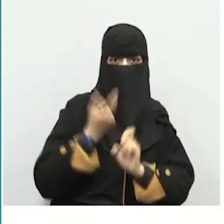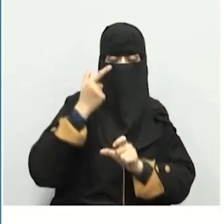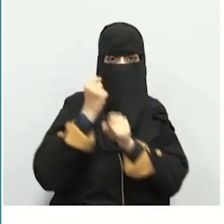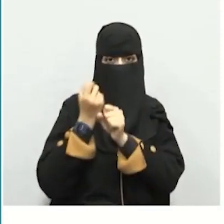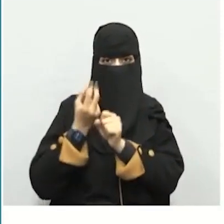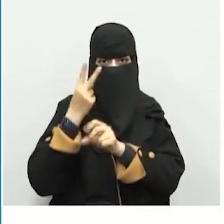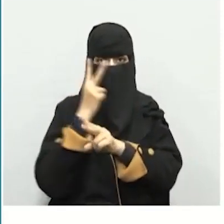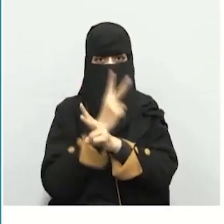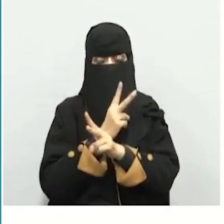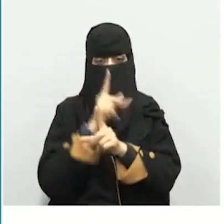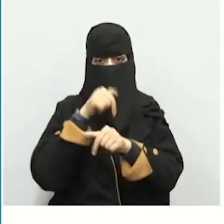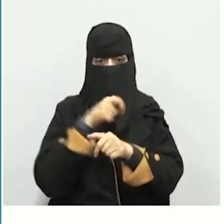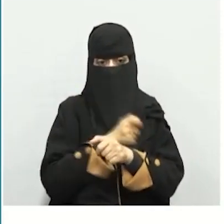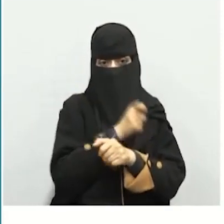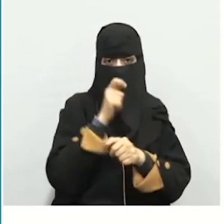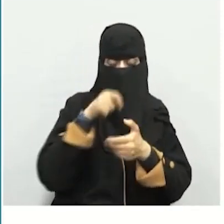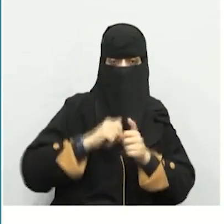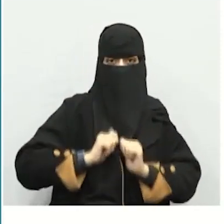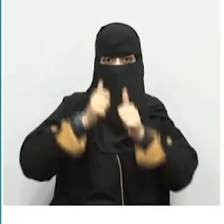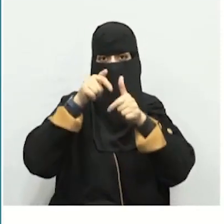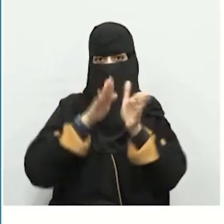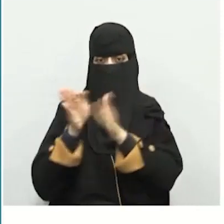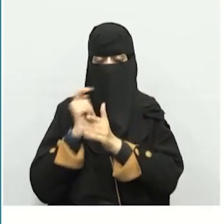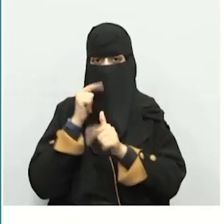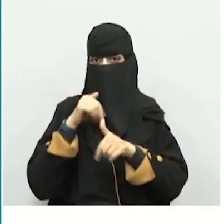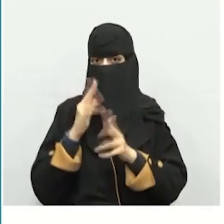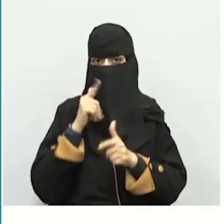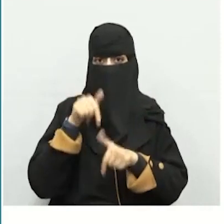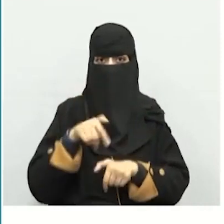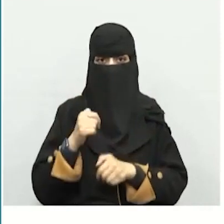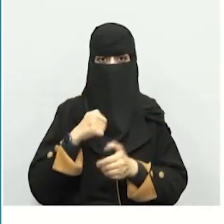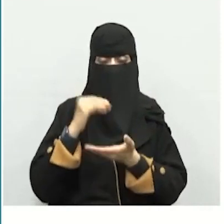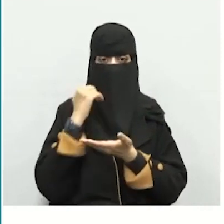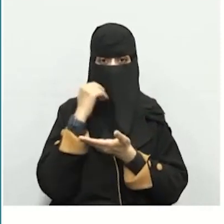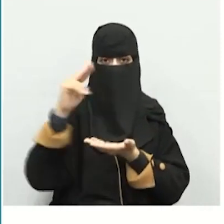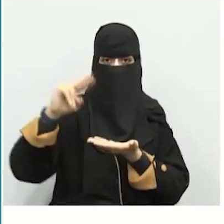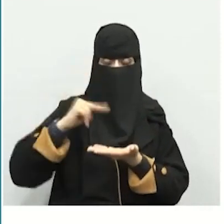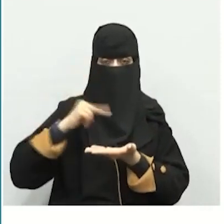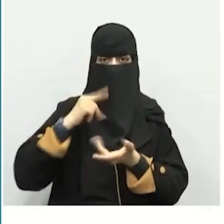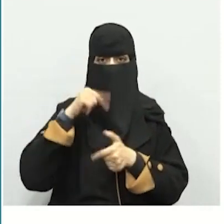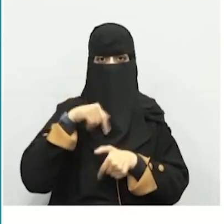على الباركود. طلابي وطالباتي أنتظر إجاباتكم.